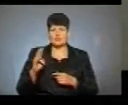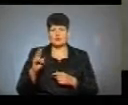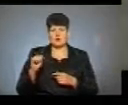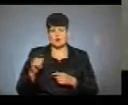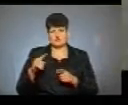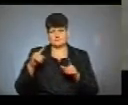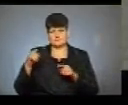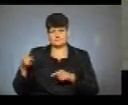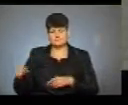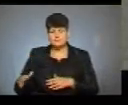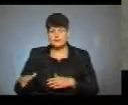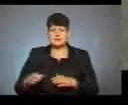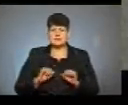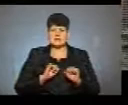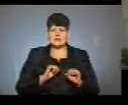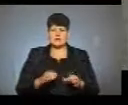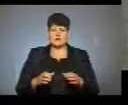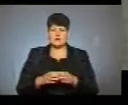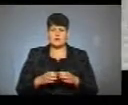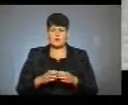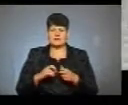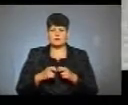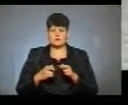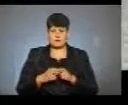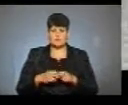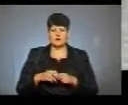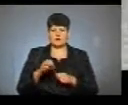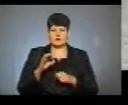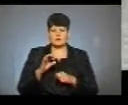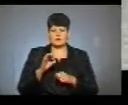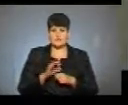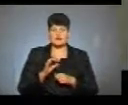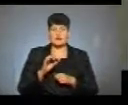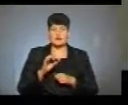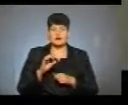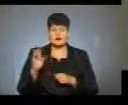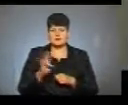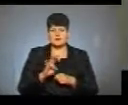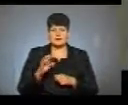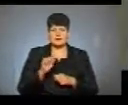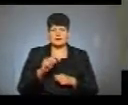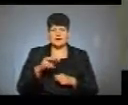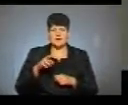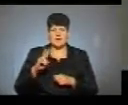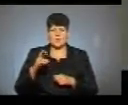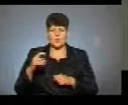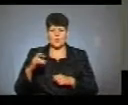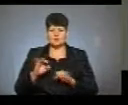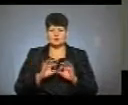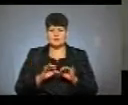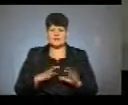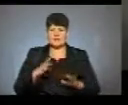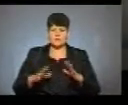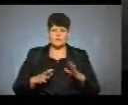єпархії. Захисник у команді з Івано-Франківська отець Андрій Ляхович розповідає, як готувались до турніру.